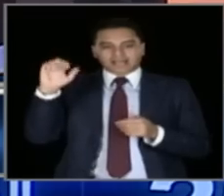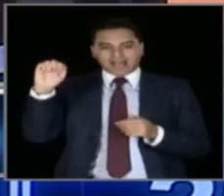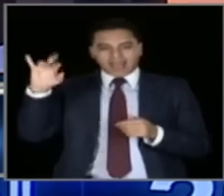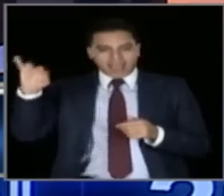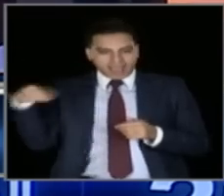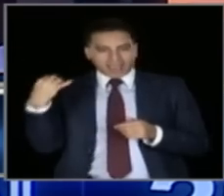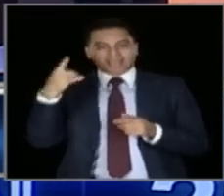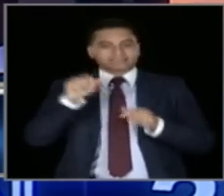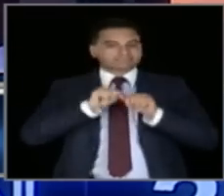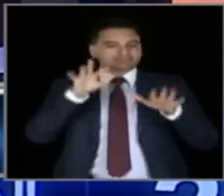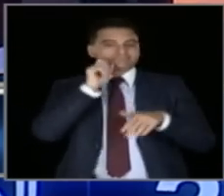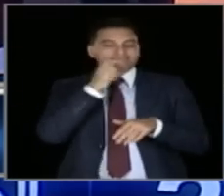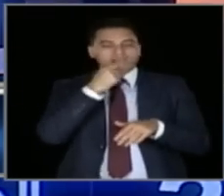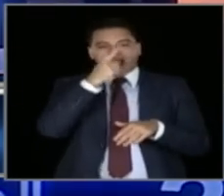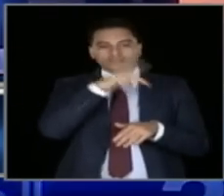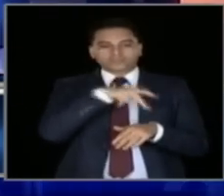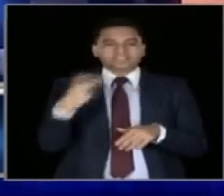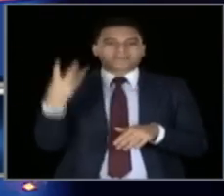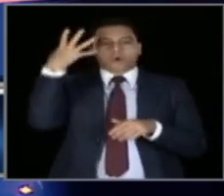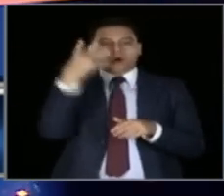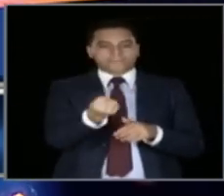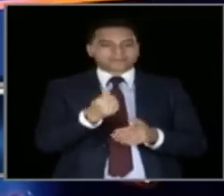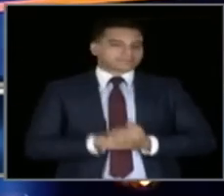اتنشرت 1847.